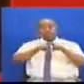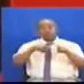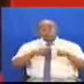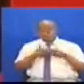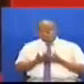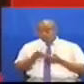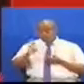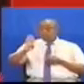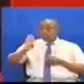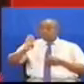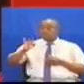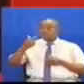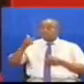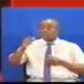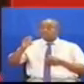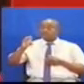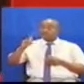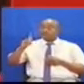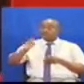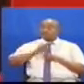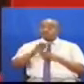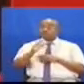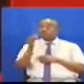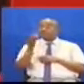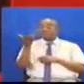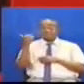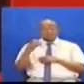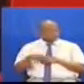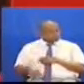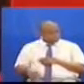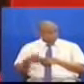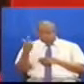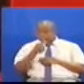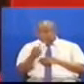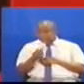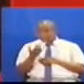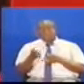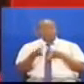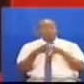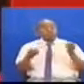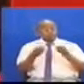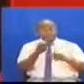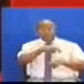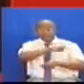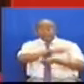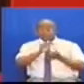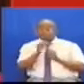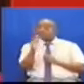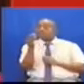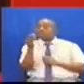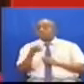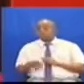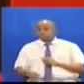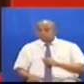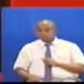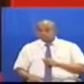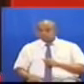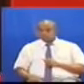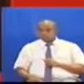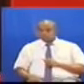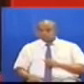swala la madini, jinsi gani nchi yetu ilikuwa inapoteza rasilimali madini. Lakini nchi ya Tanzania sasa hivi inaanza kuwa kiigizo kizuri